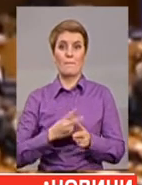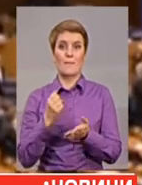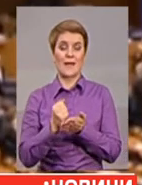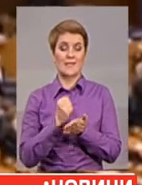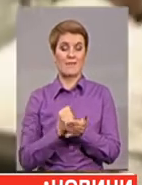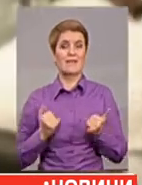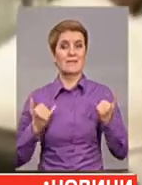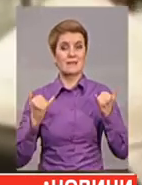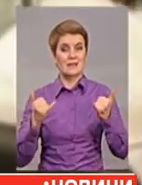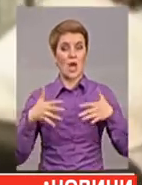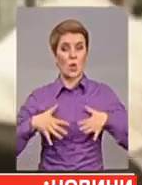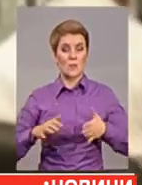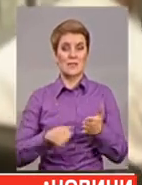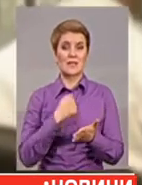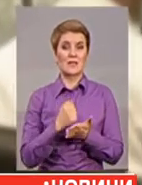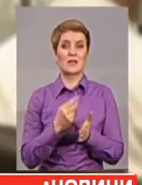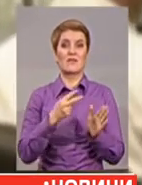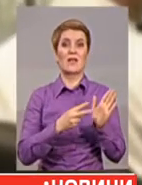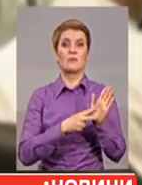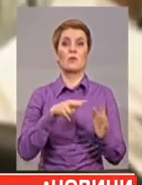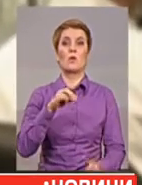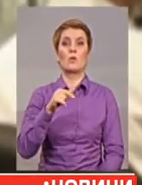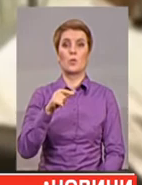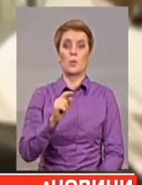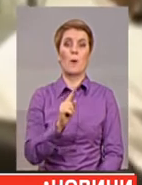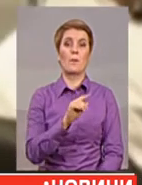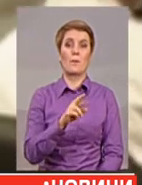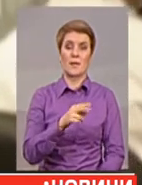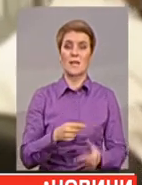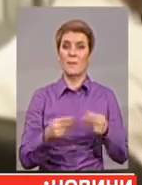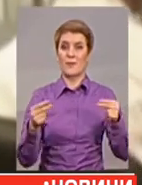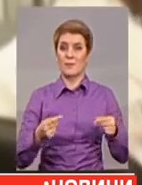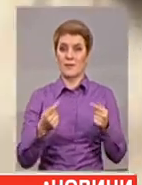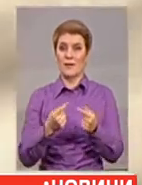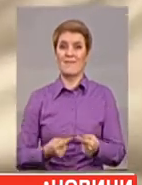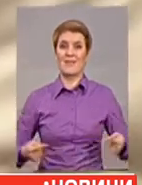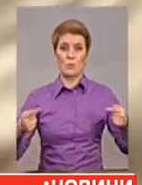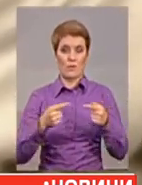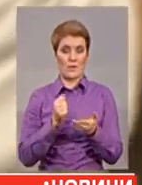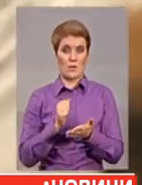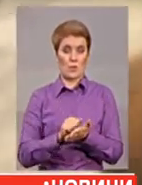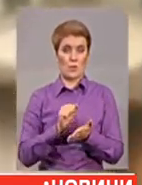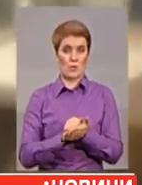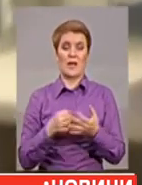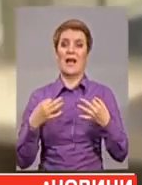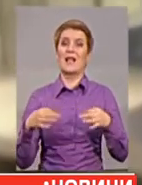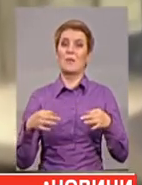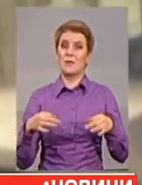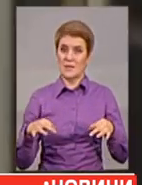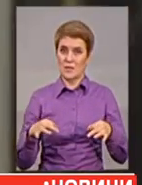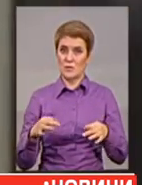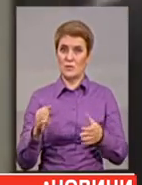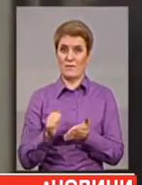Грузії Рада ЄС остаточно затвердила 27 лютого, а 1 березня підписано відповідні документи. Лібералізацію ж візового режиму для